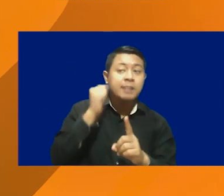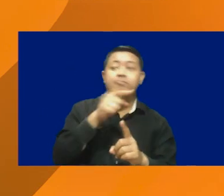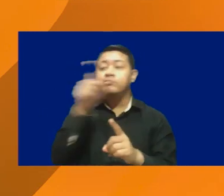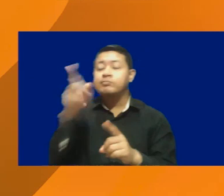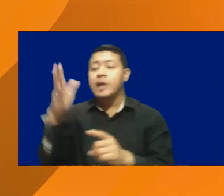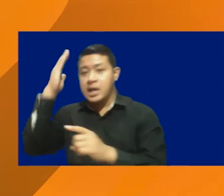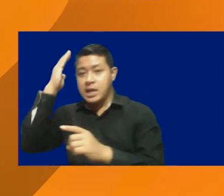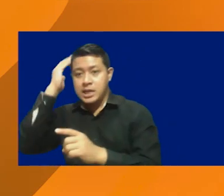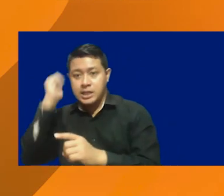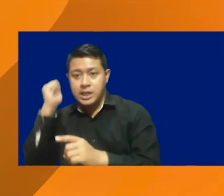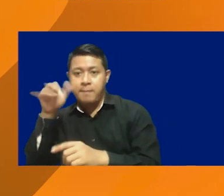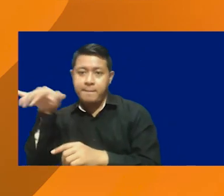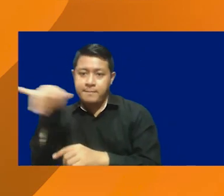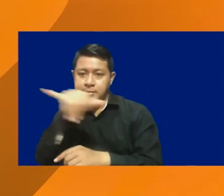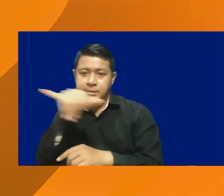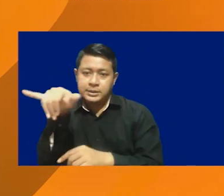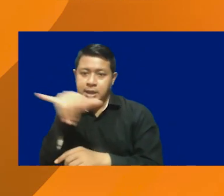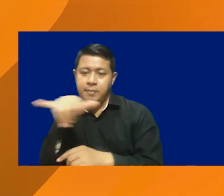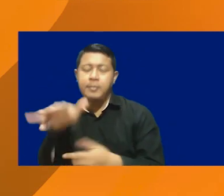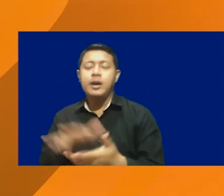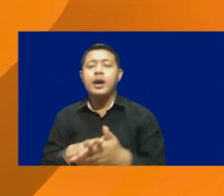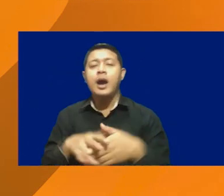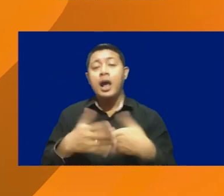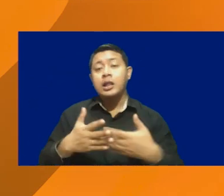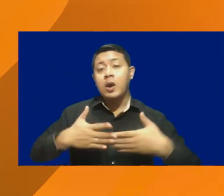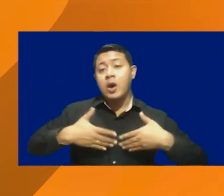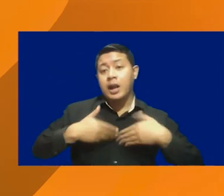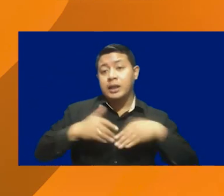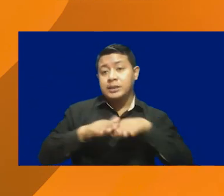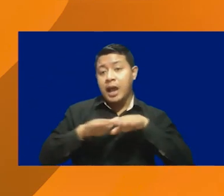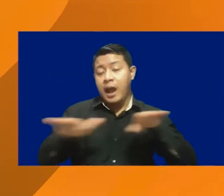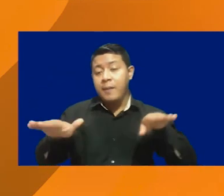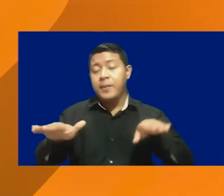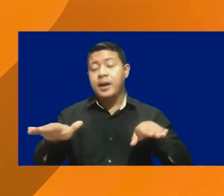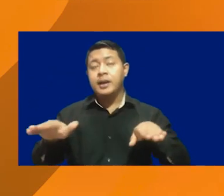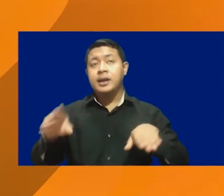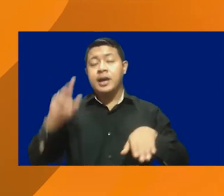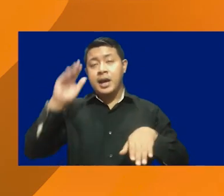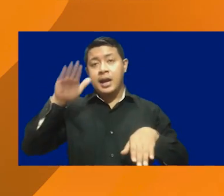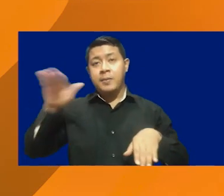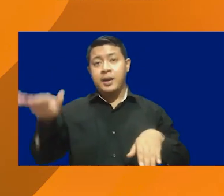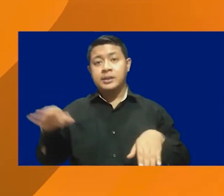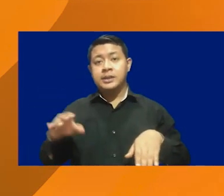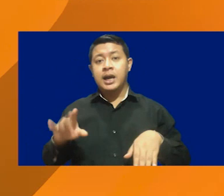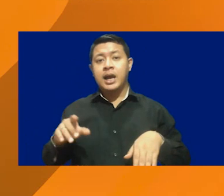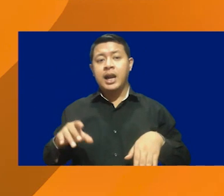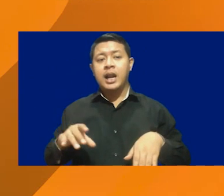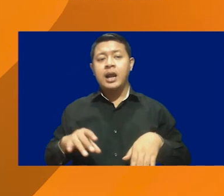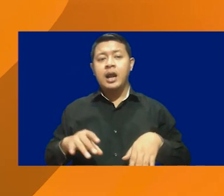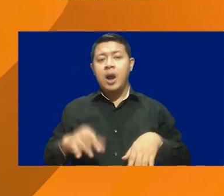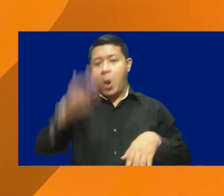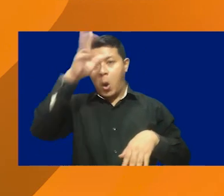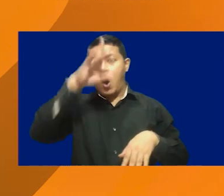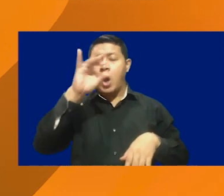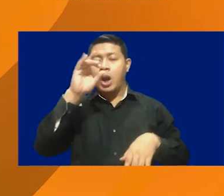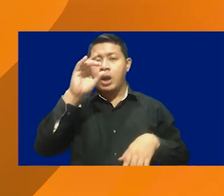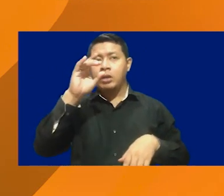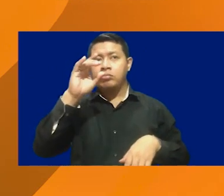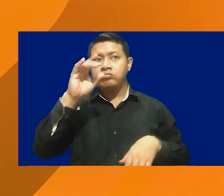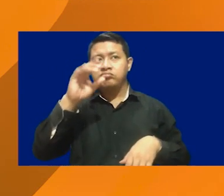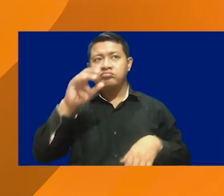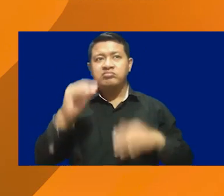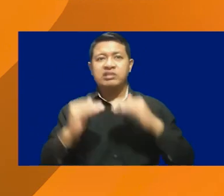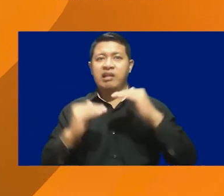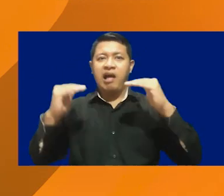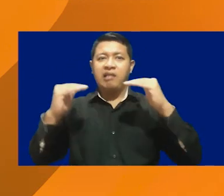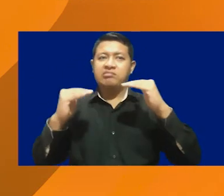Lingkungan hitam akan membuat orang itu menjadi hitam. Atau rasa aman untuk remaja bisa terjadi karena